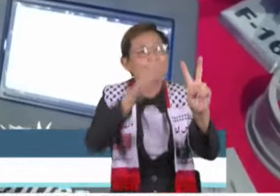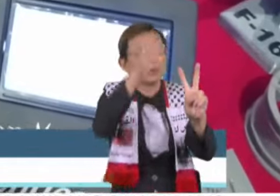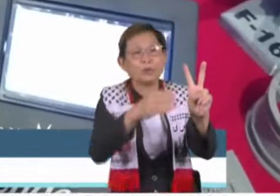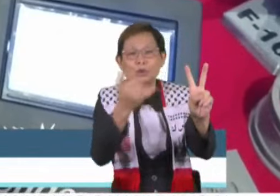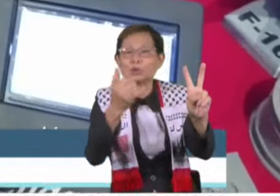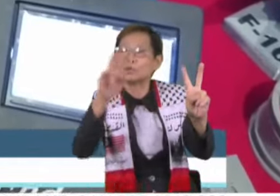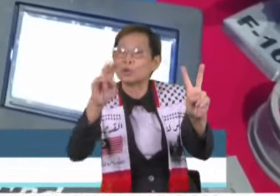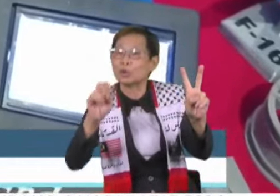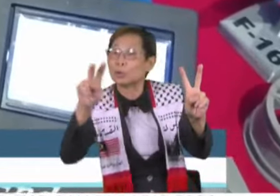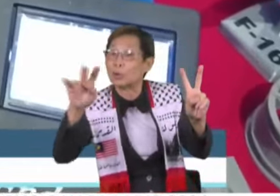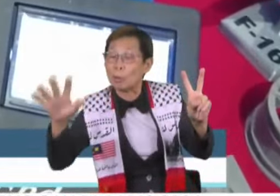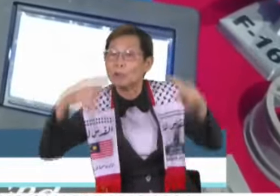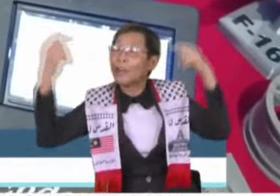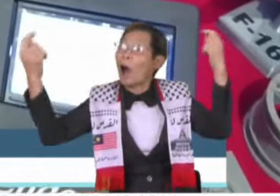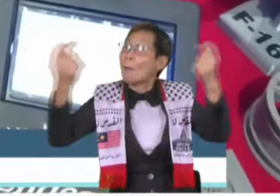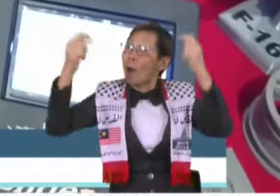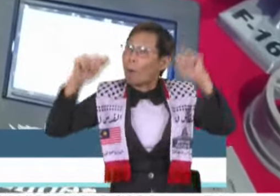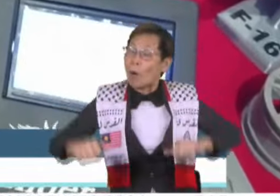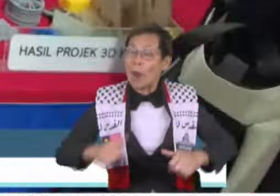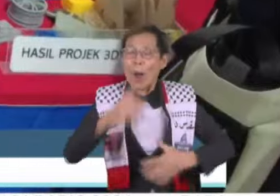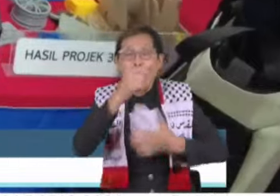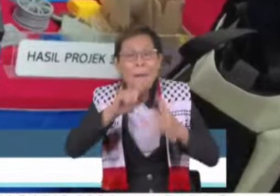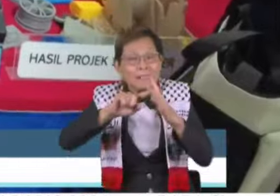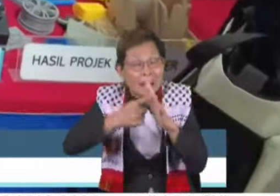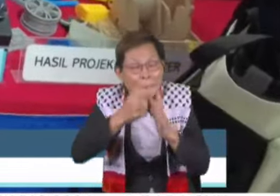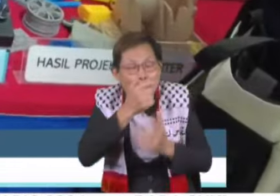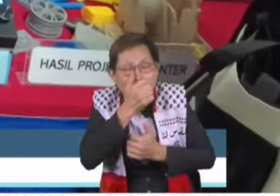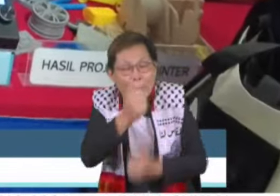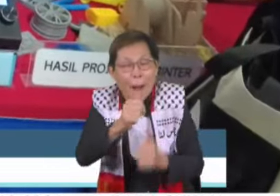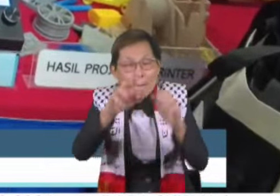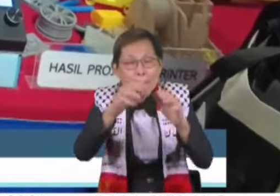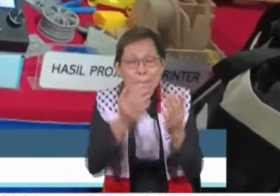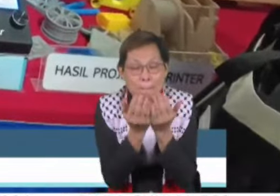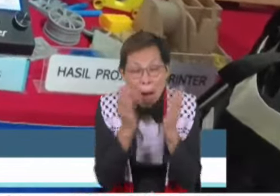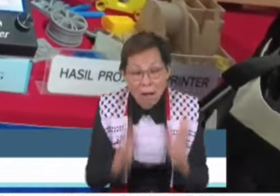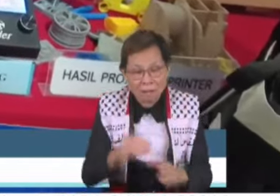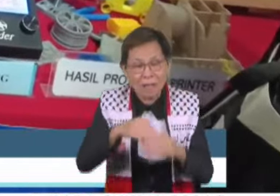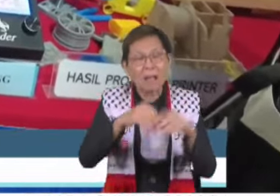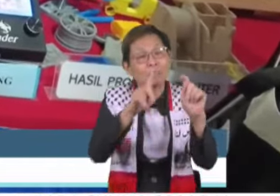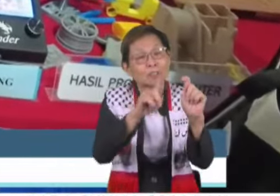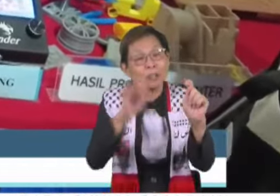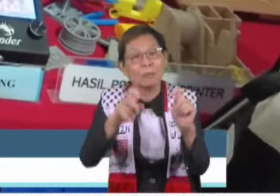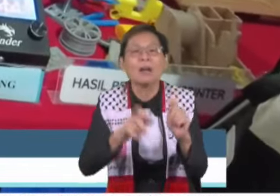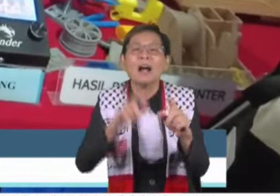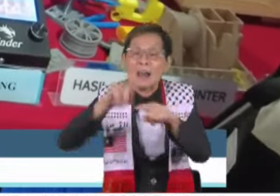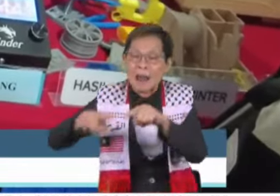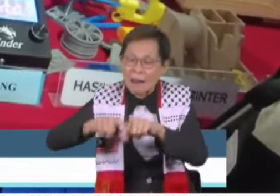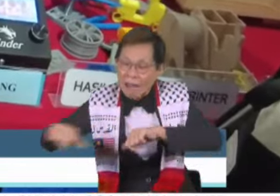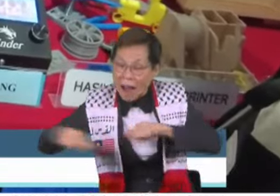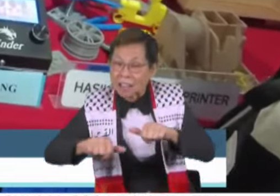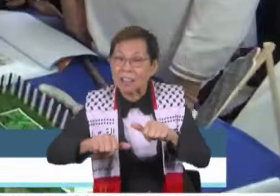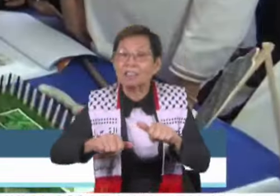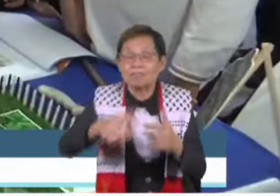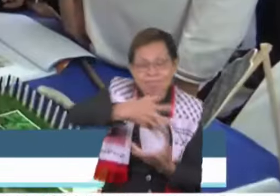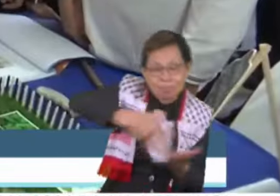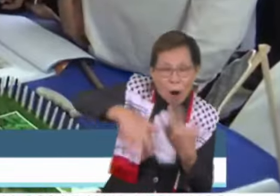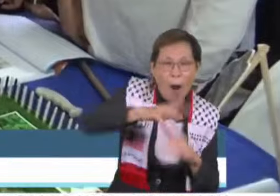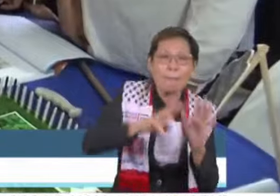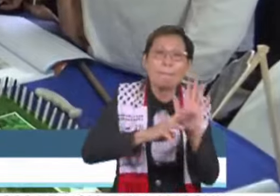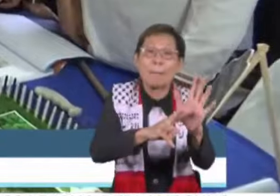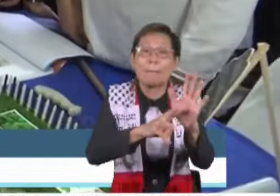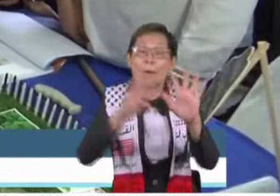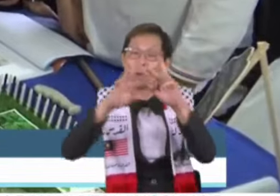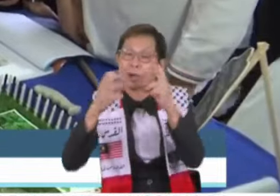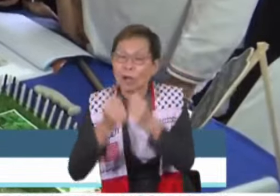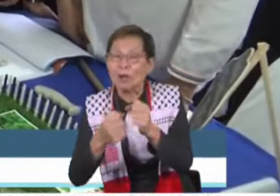tahun hadapan. Sambutan itu mampu membina minat pelajar terhadap TVET menerusi pelbagai aktiviti interaktif seperti pameran, bengkel,